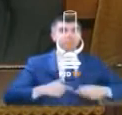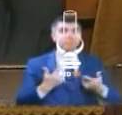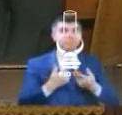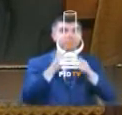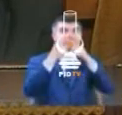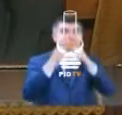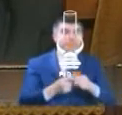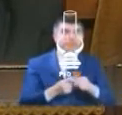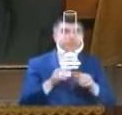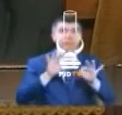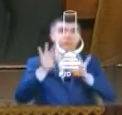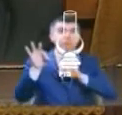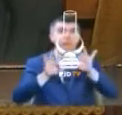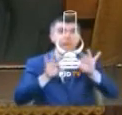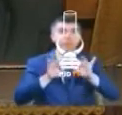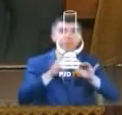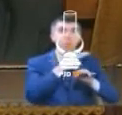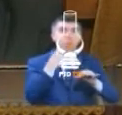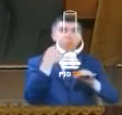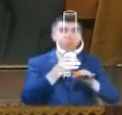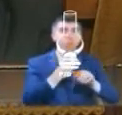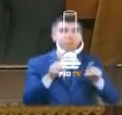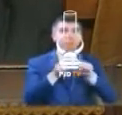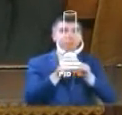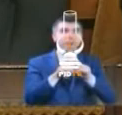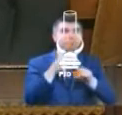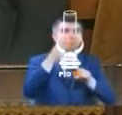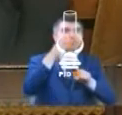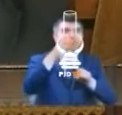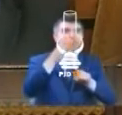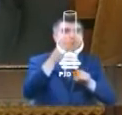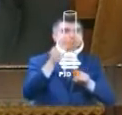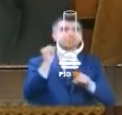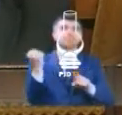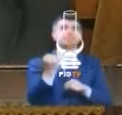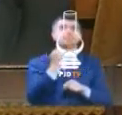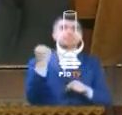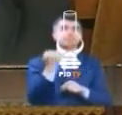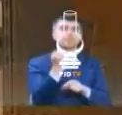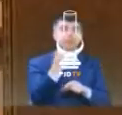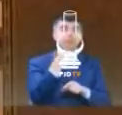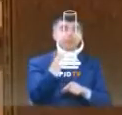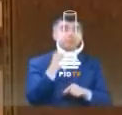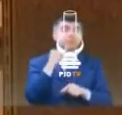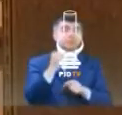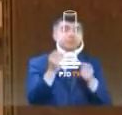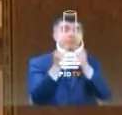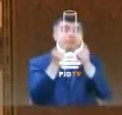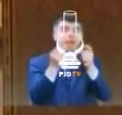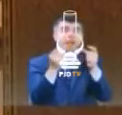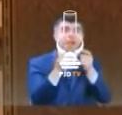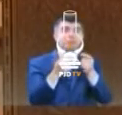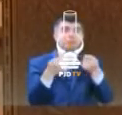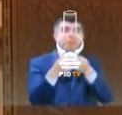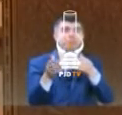هذه الاجراءات اللي خدتها الحكومه مازال ضعيفا، ومازال شبح الافلاس كيخيم على السماء ديال هذه المقاولات، بحيث ان